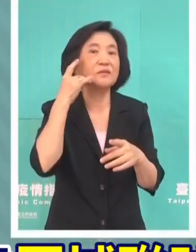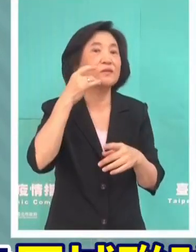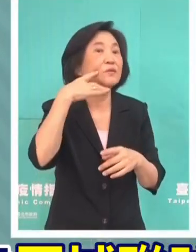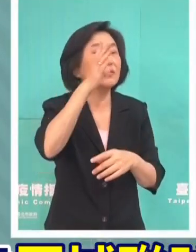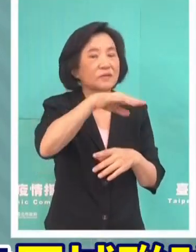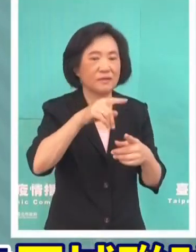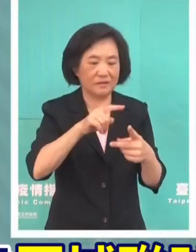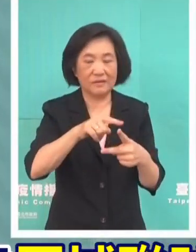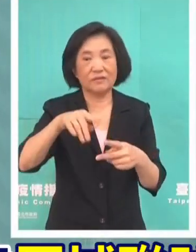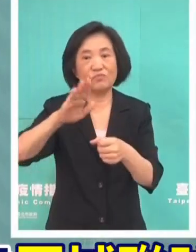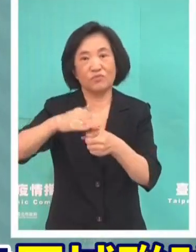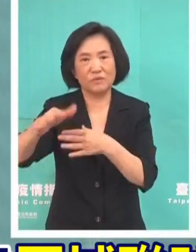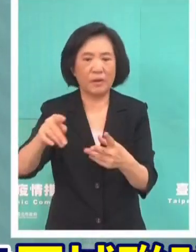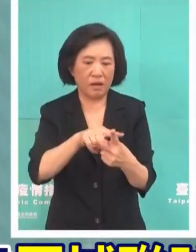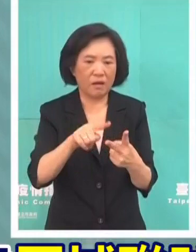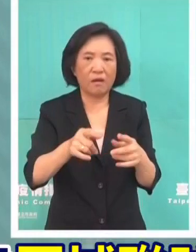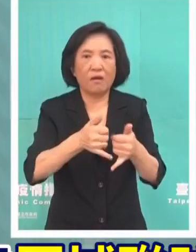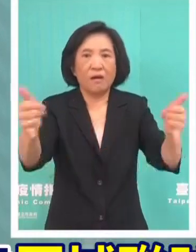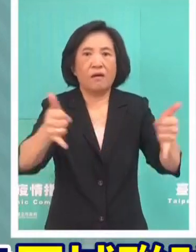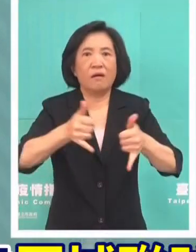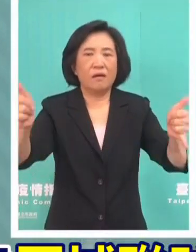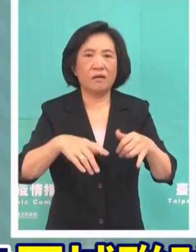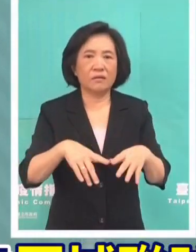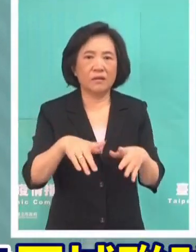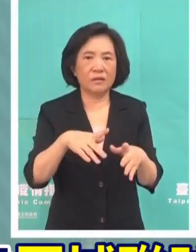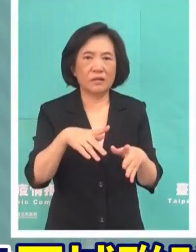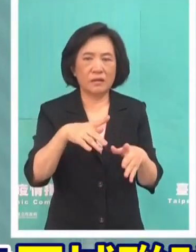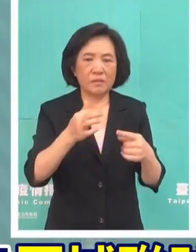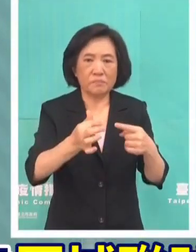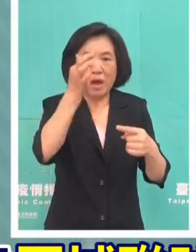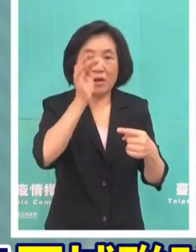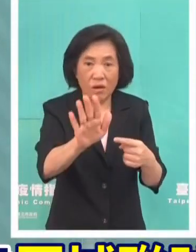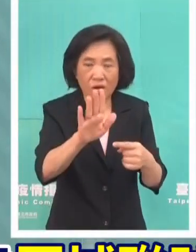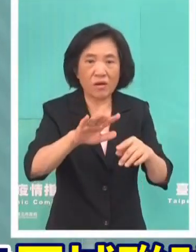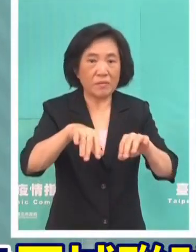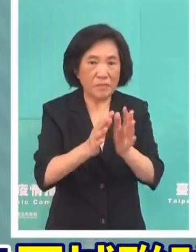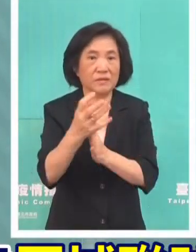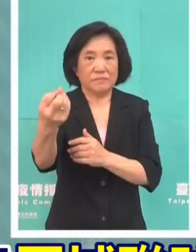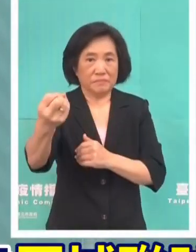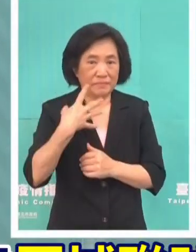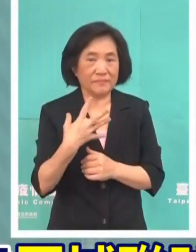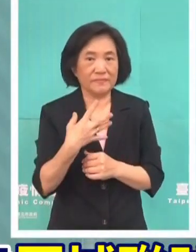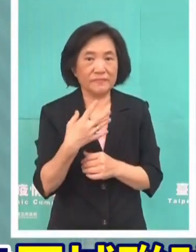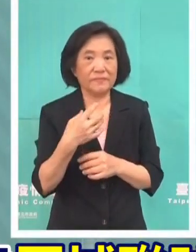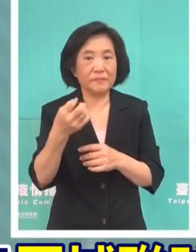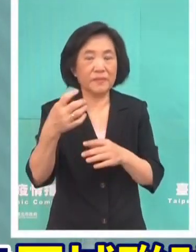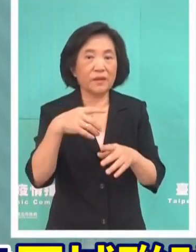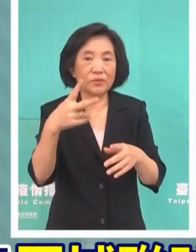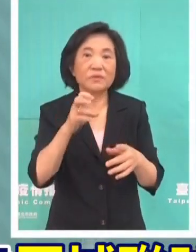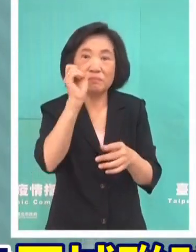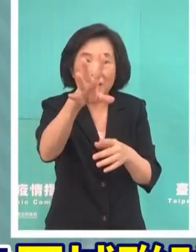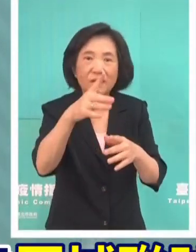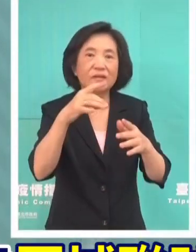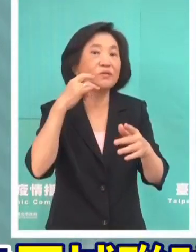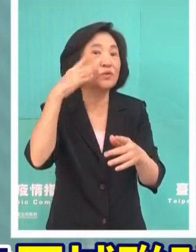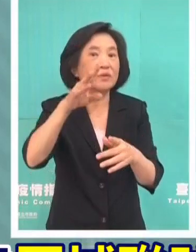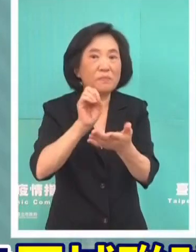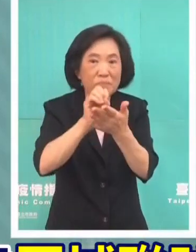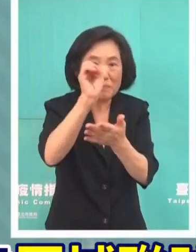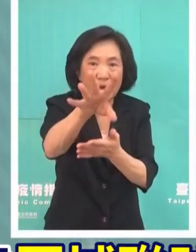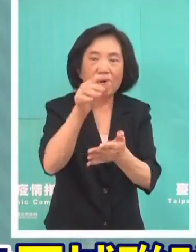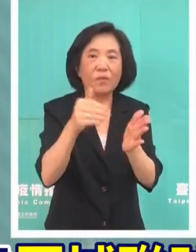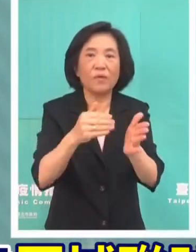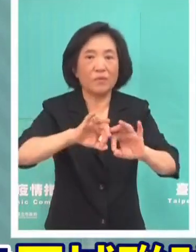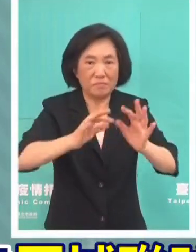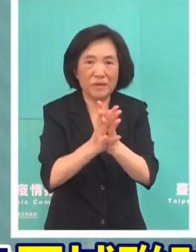个在台北市的补习班。可是他一确诊的时候，他只要通知我们的。单位主管，你知道吗？那网上一传，